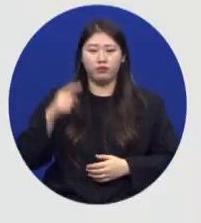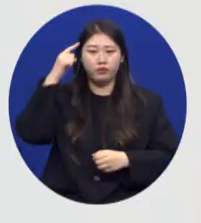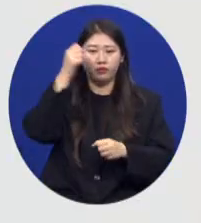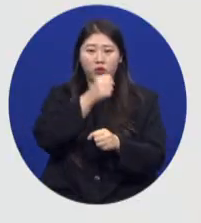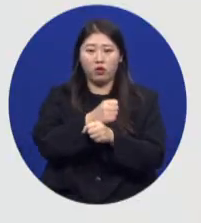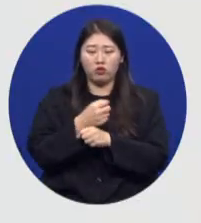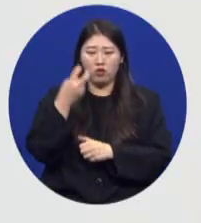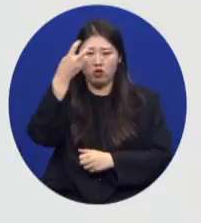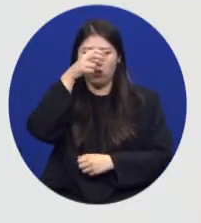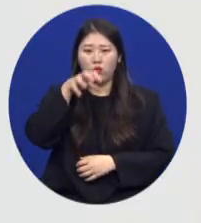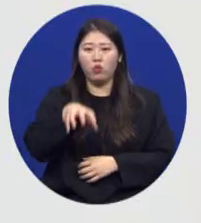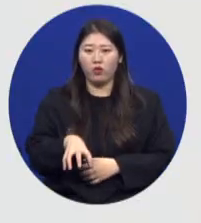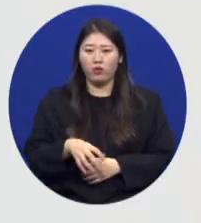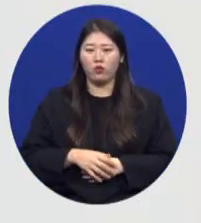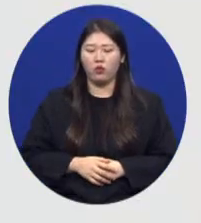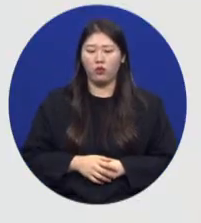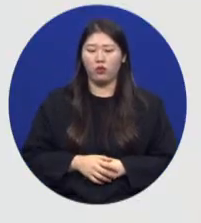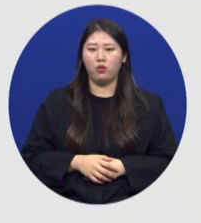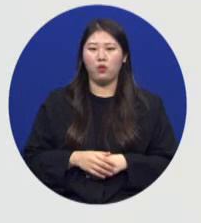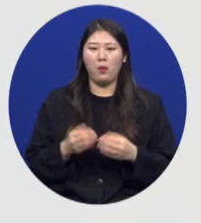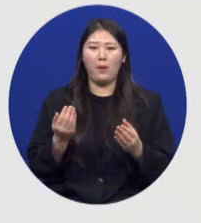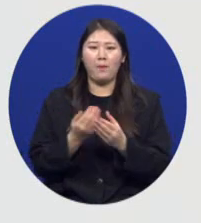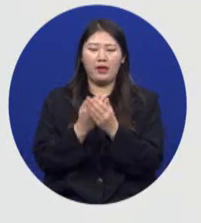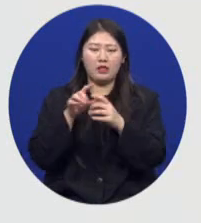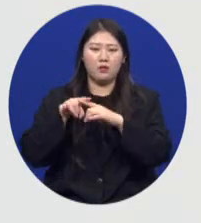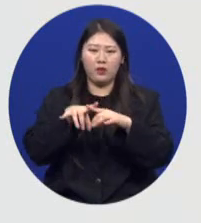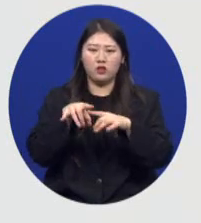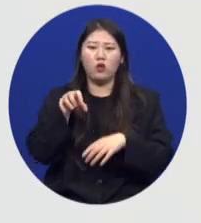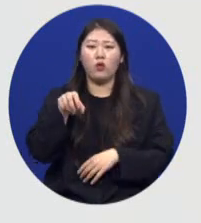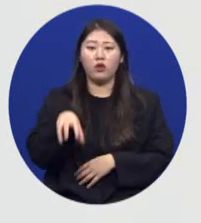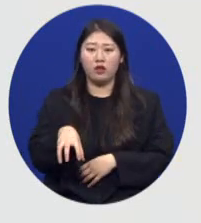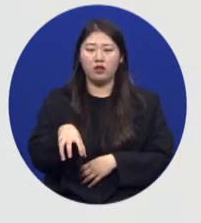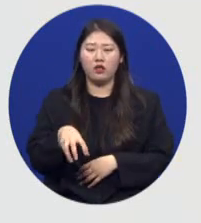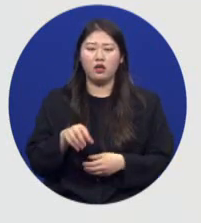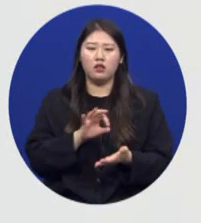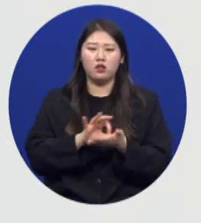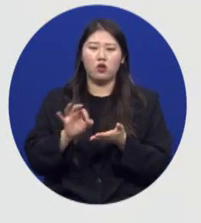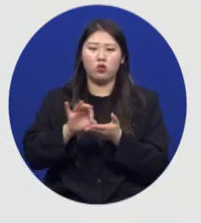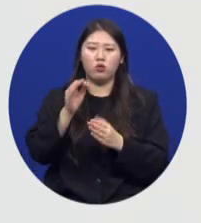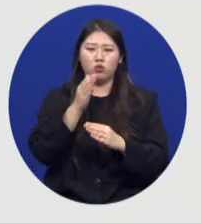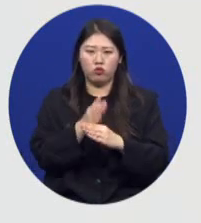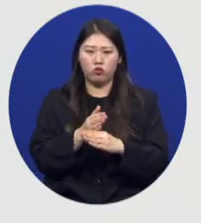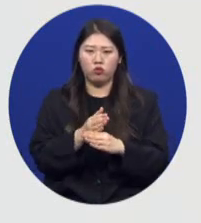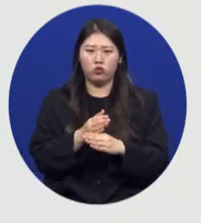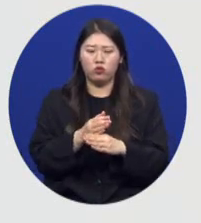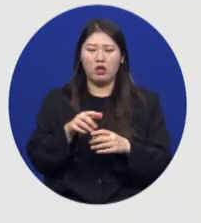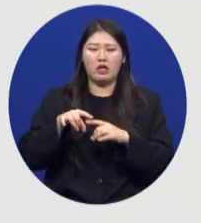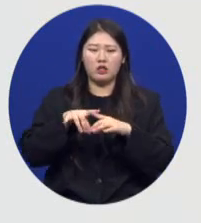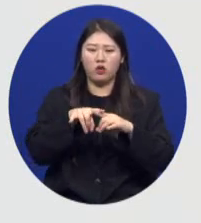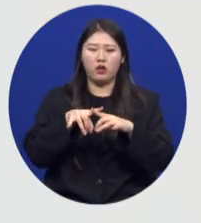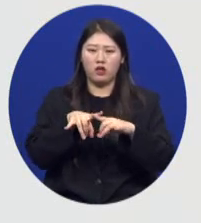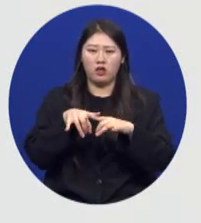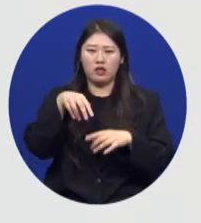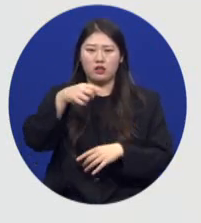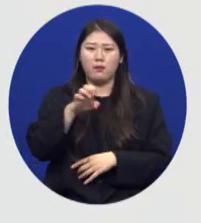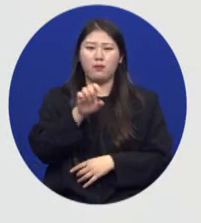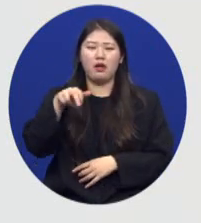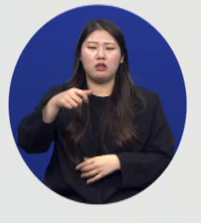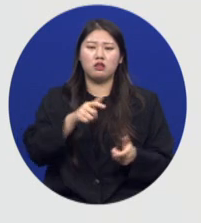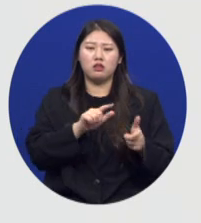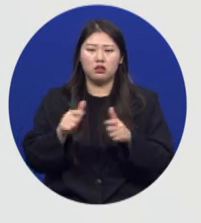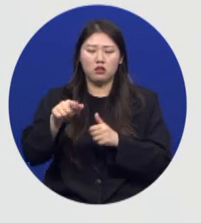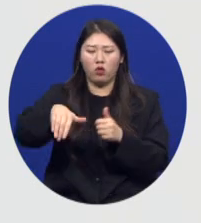국립과학사연구원도 어선 주기관이나 발전기 작동 과정에서 불꽃이나 전기적 스파크 등으로 기관실을